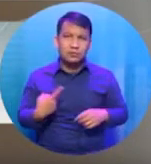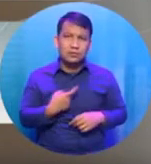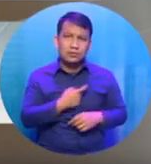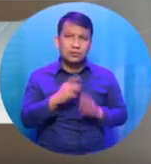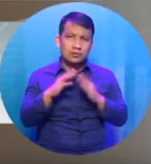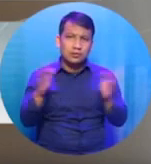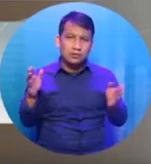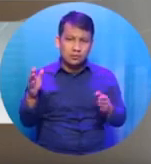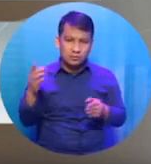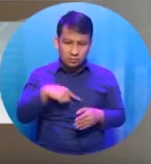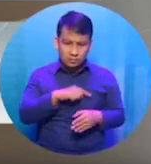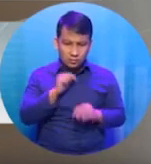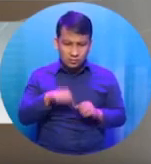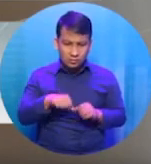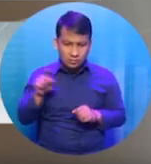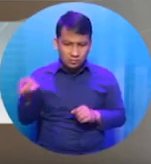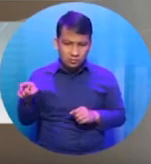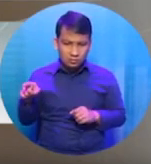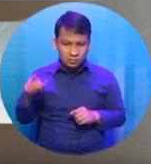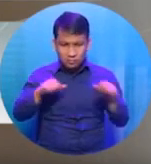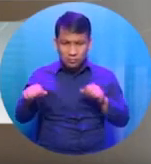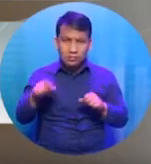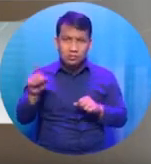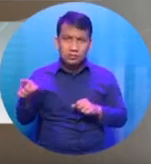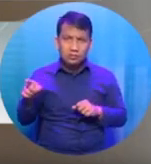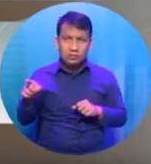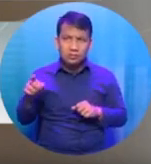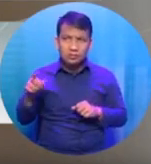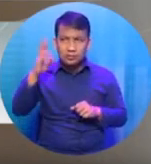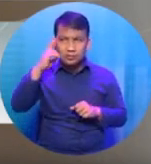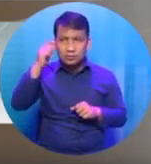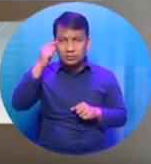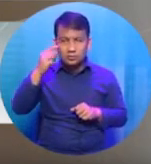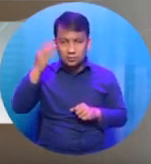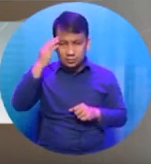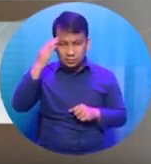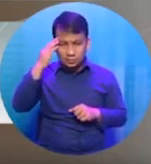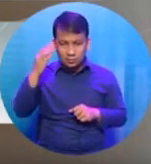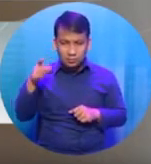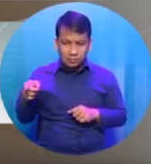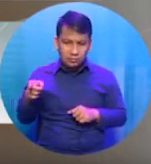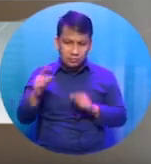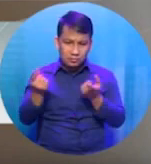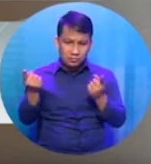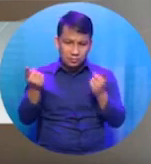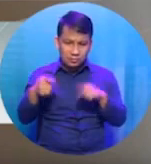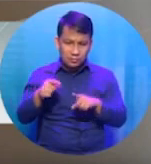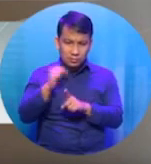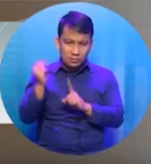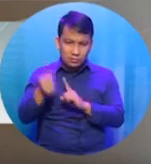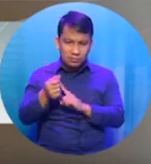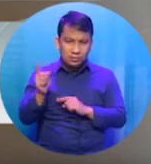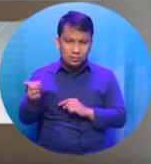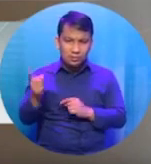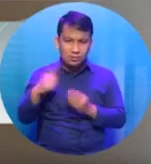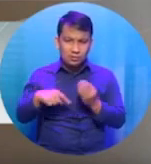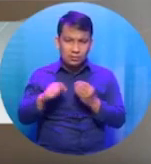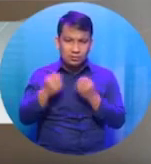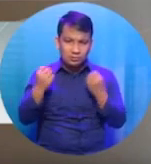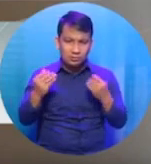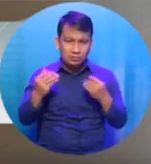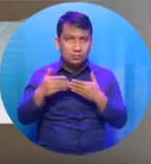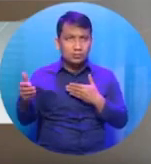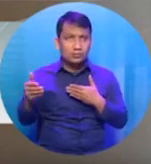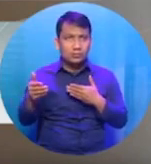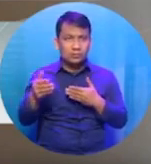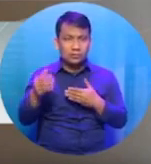mas masakit para sa amin dito sa Idol in Action, pati kay Idol Rafi Tulfo, pag nalaman namin na ganito ang sitwasyon. Sa kasamaang palad, dumadami